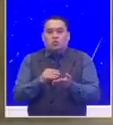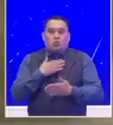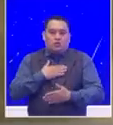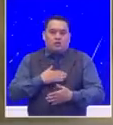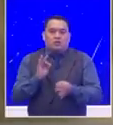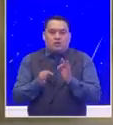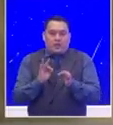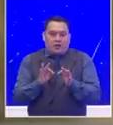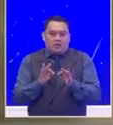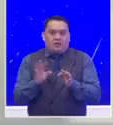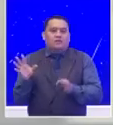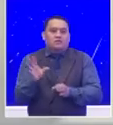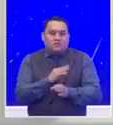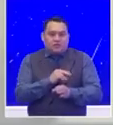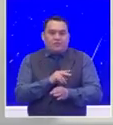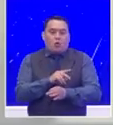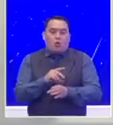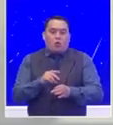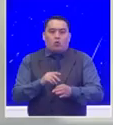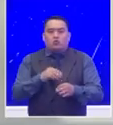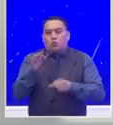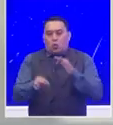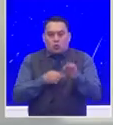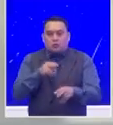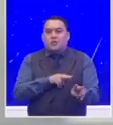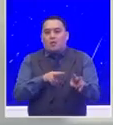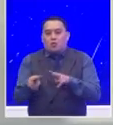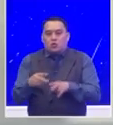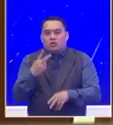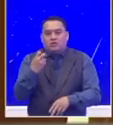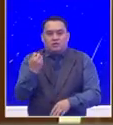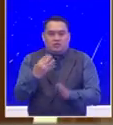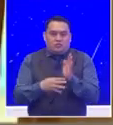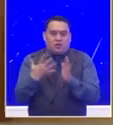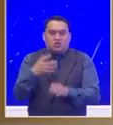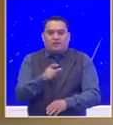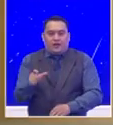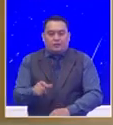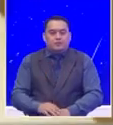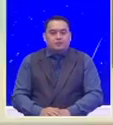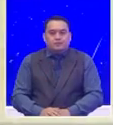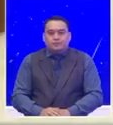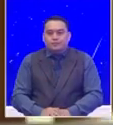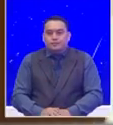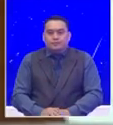как удовлетворительное. Всего на карантине с круглосуточным наблюдением находится 295 человек.